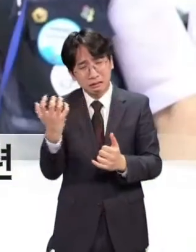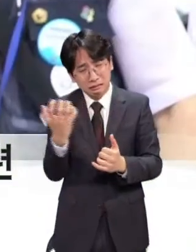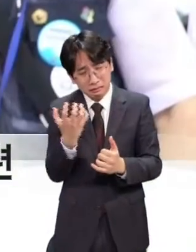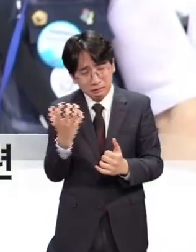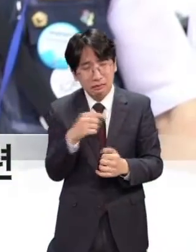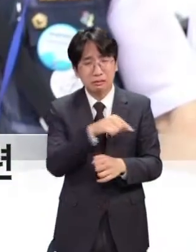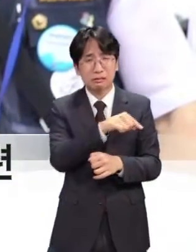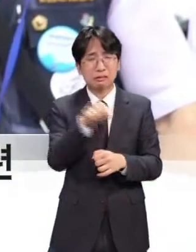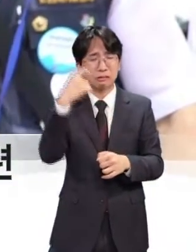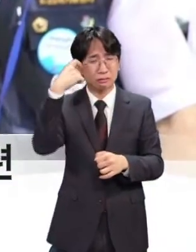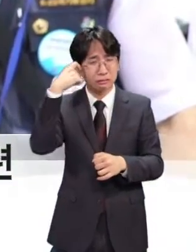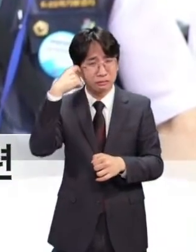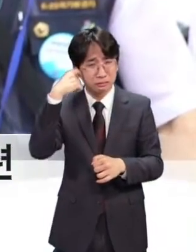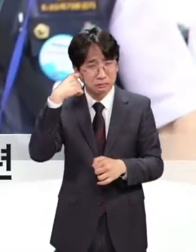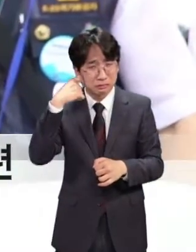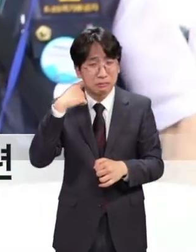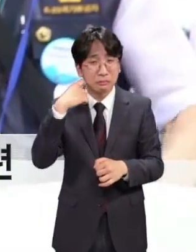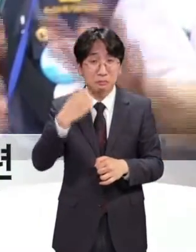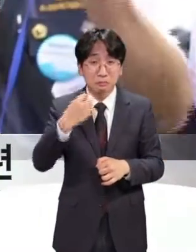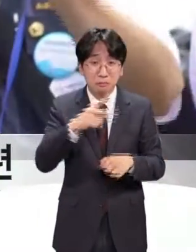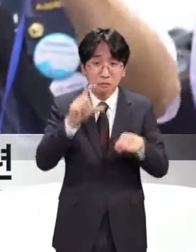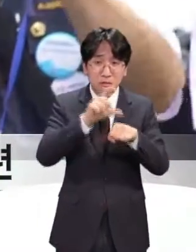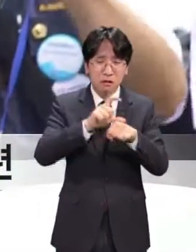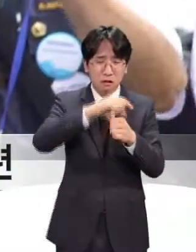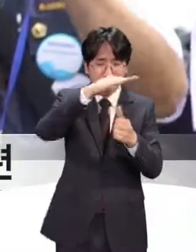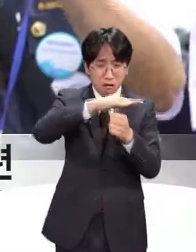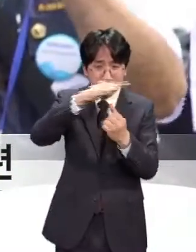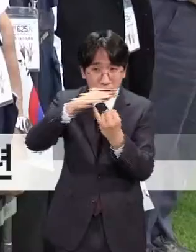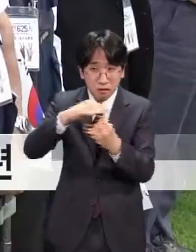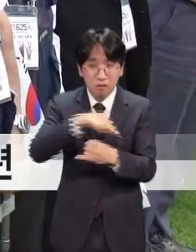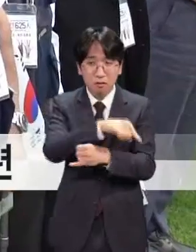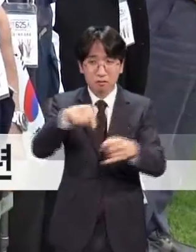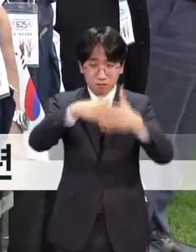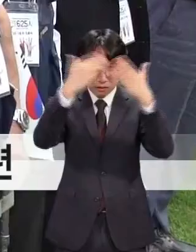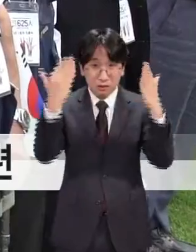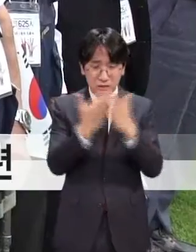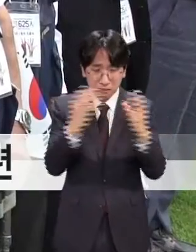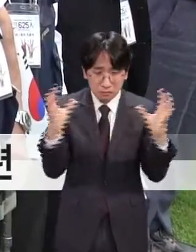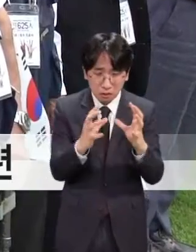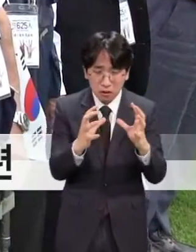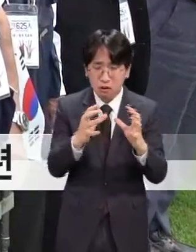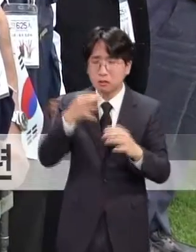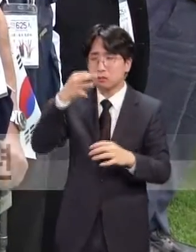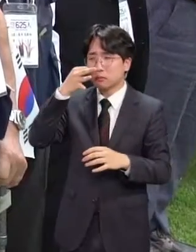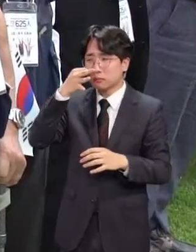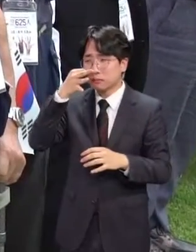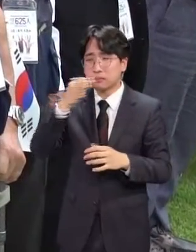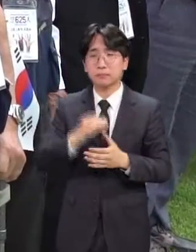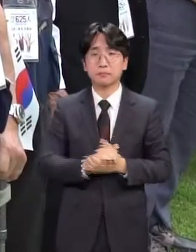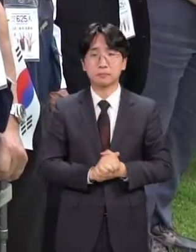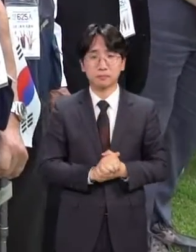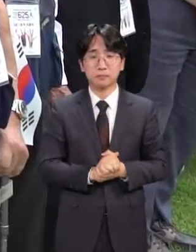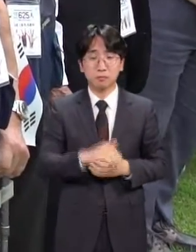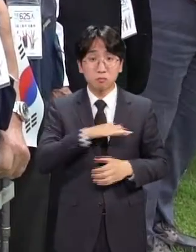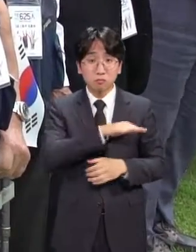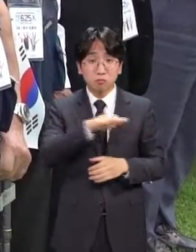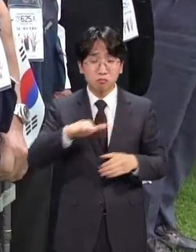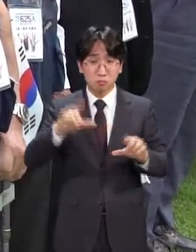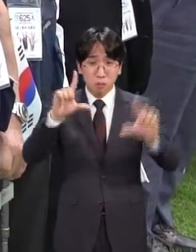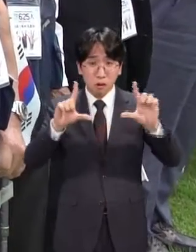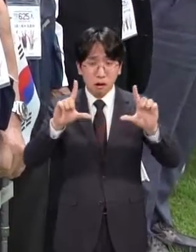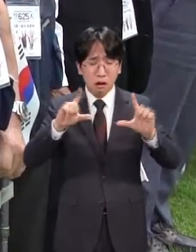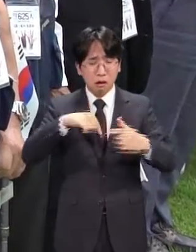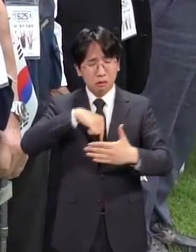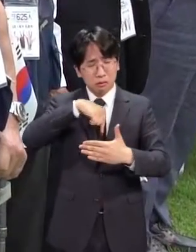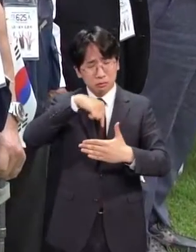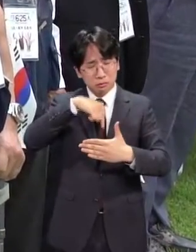전쟁을 겪지 않은 어린 청년들도 자리에 함께했습니다. 잊고 싶지만 기억해야 할 우리의 아픈